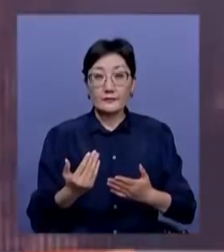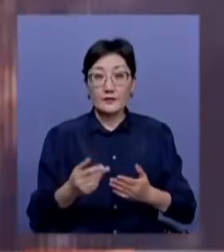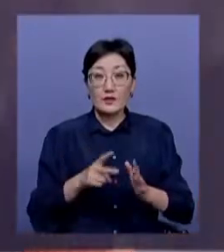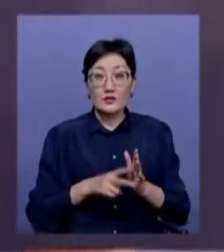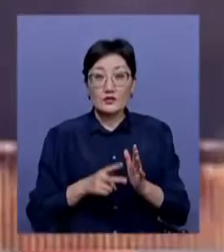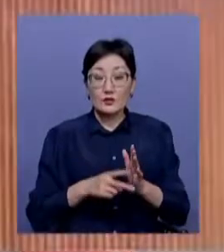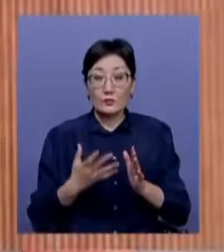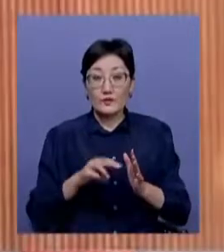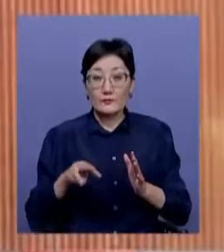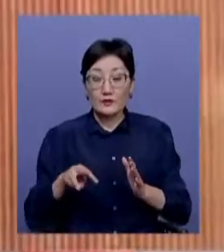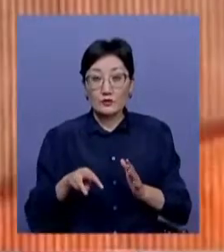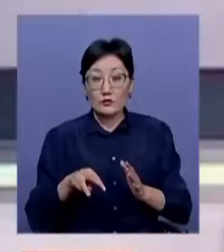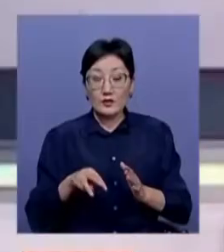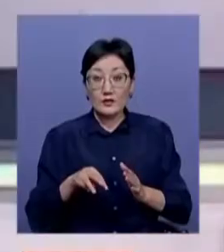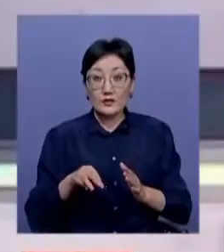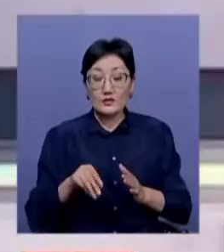75 миллионнан